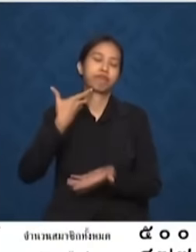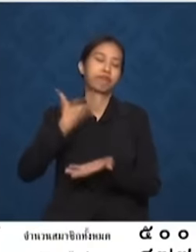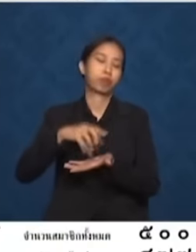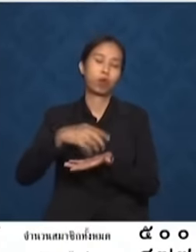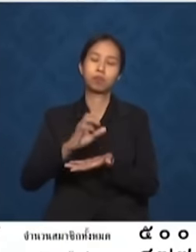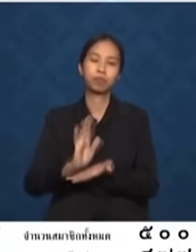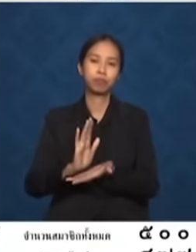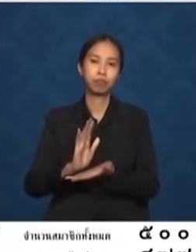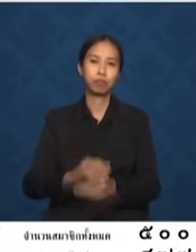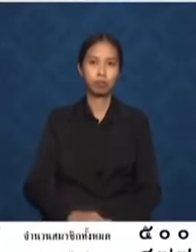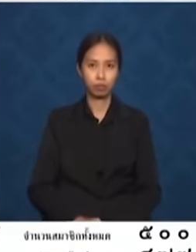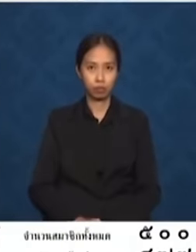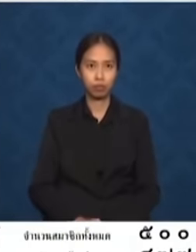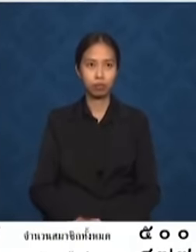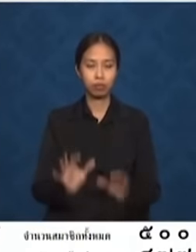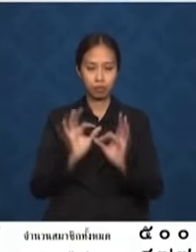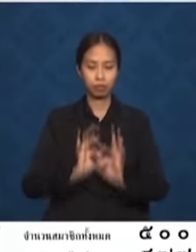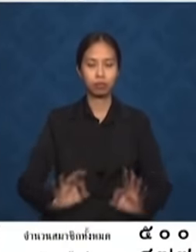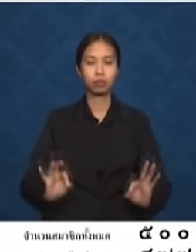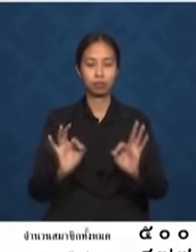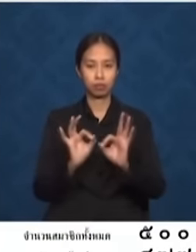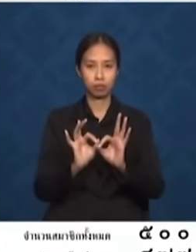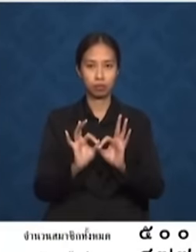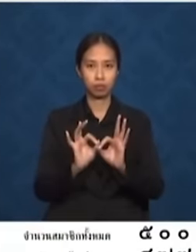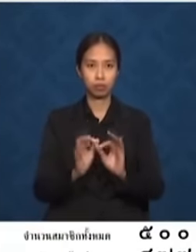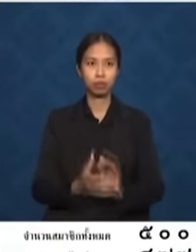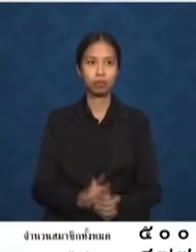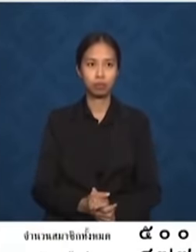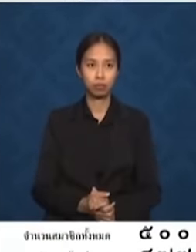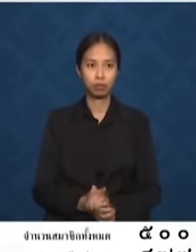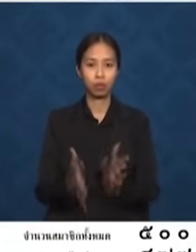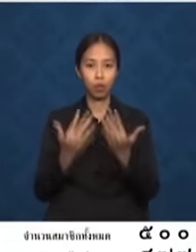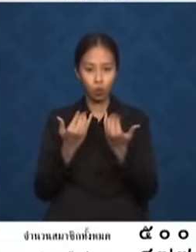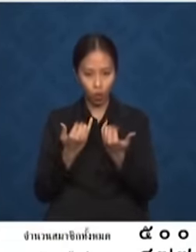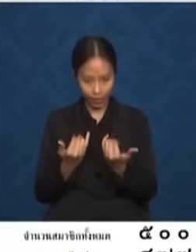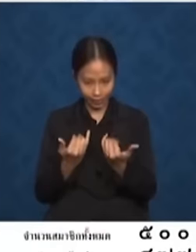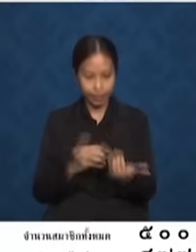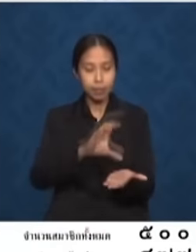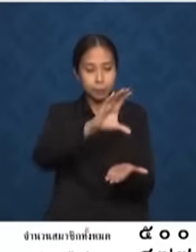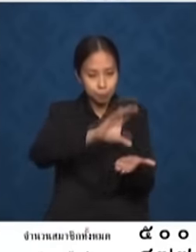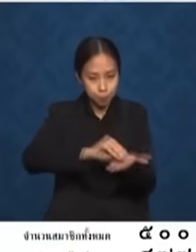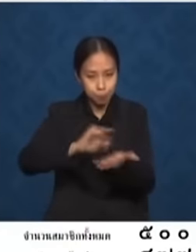งที่สำคัญคือมันอยู่ระหว่างที่เขารวบรวมหลักฐาน